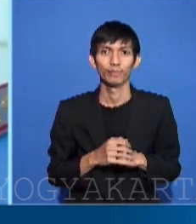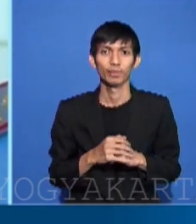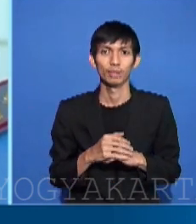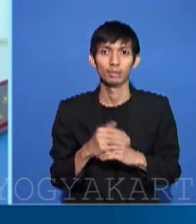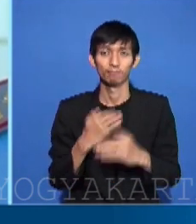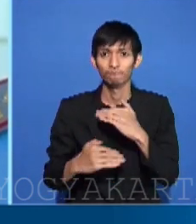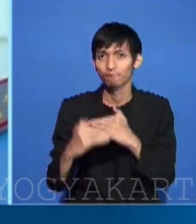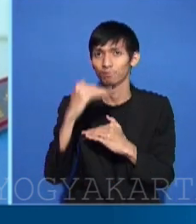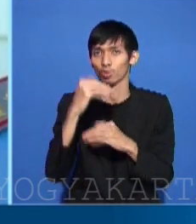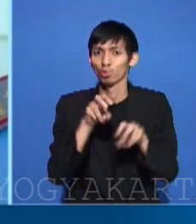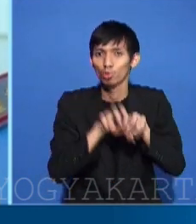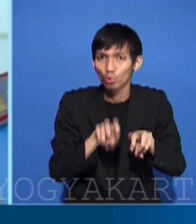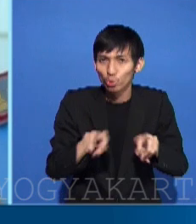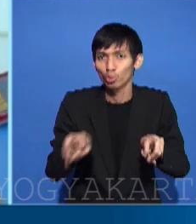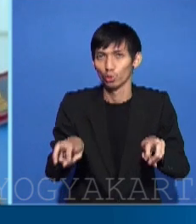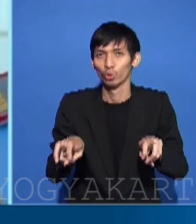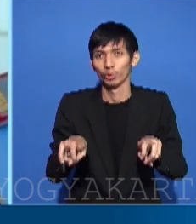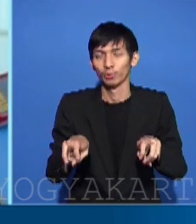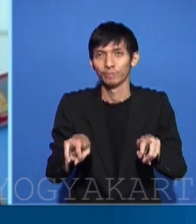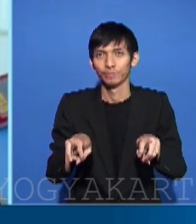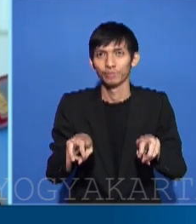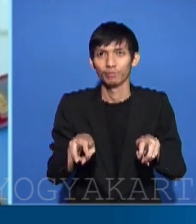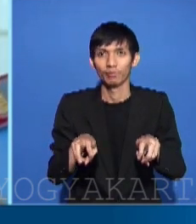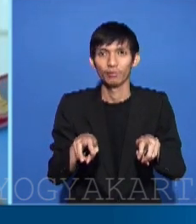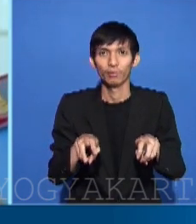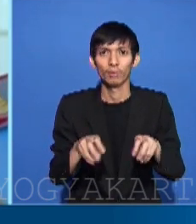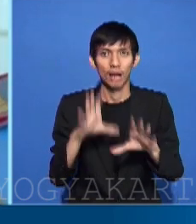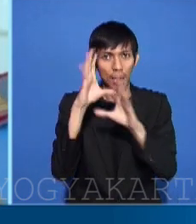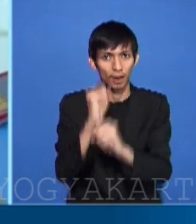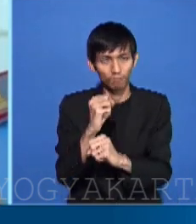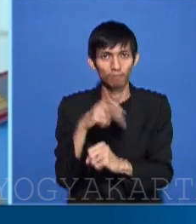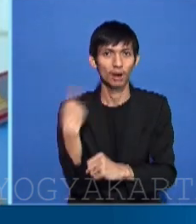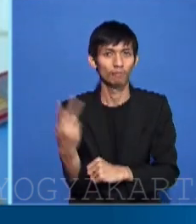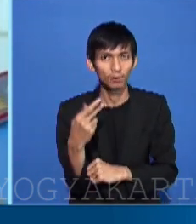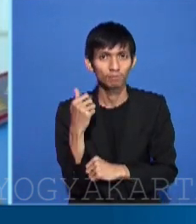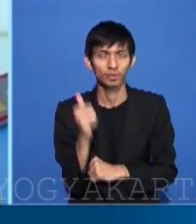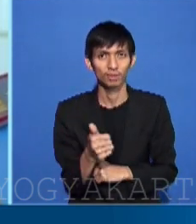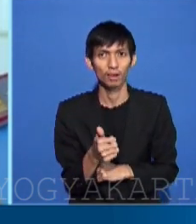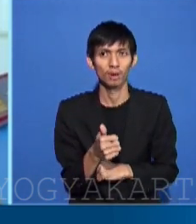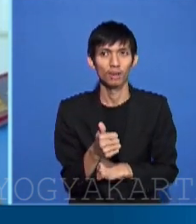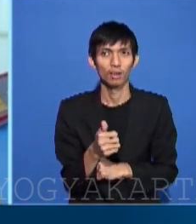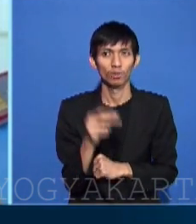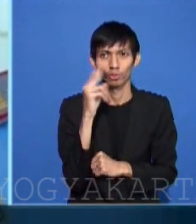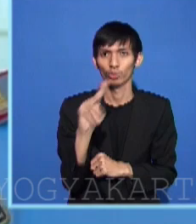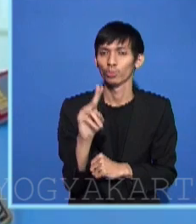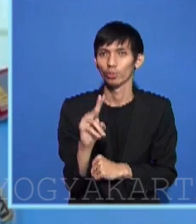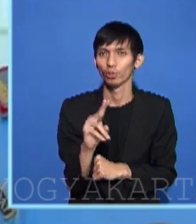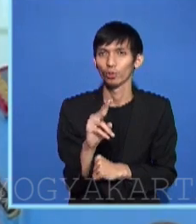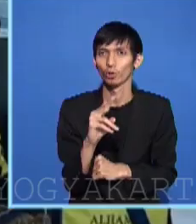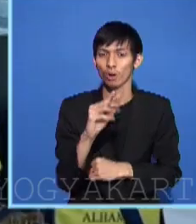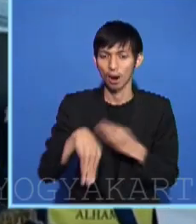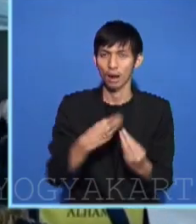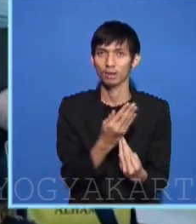ya, peningkatan. Sehingga untuk ke depannya lagi harapan kita tentunya untuk jamaah haji juga bisa berangkat dari